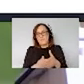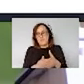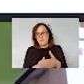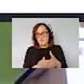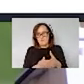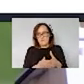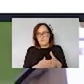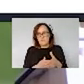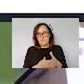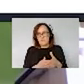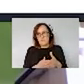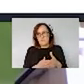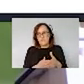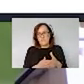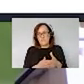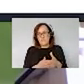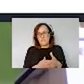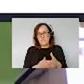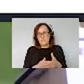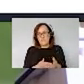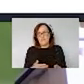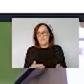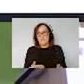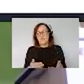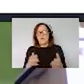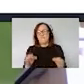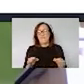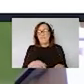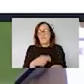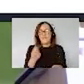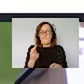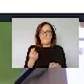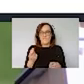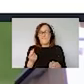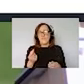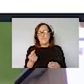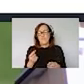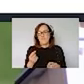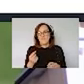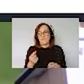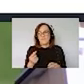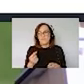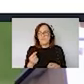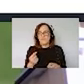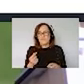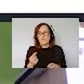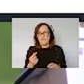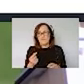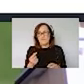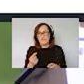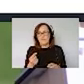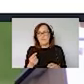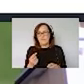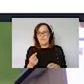Osiągnęliśmy limit w tej chwili, skoro już Pani nie może wejść, czyli mamy w tej chwili 11, ktoś wyszedł nam, więc może teraz się